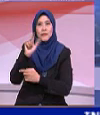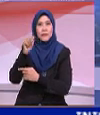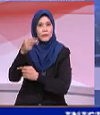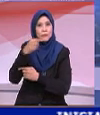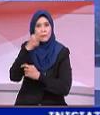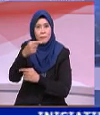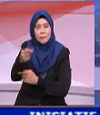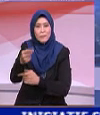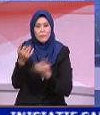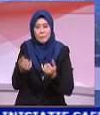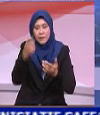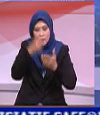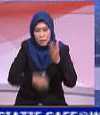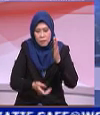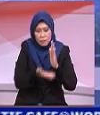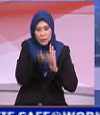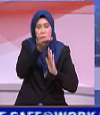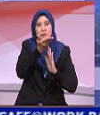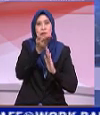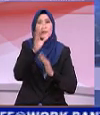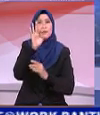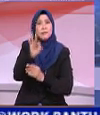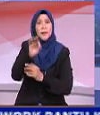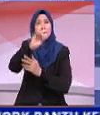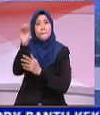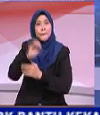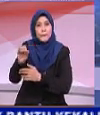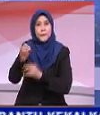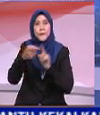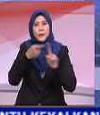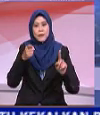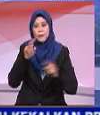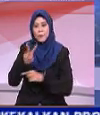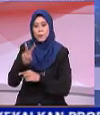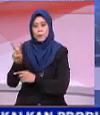memaklumkan kenaikan itu adalah kira-kira 9% daripada